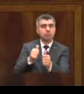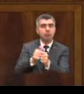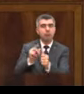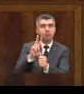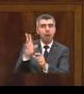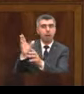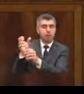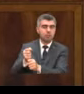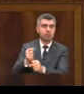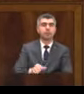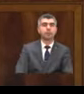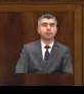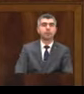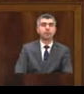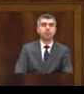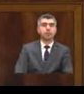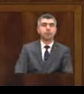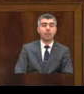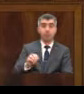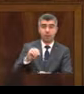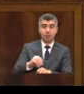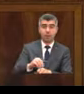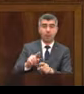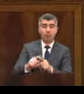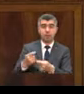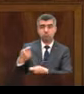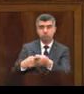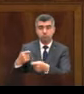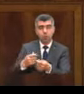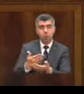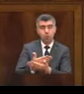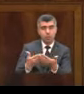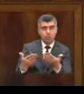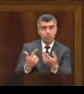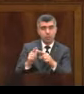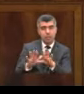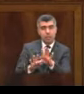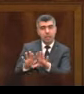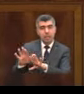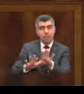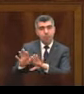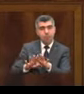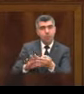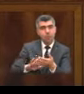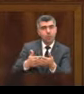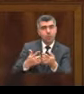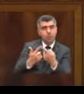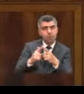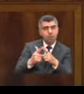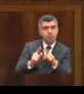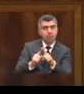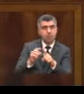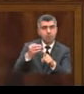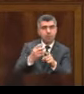السادس نصره الله، أو على مستوى اقتصادي واجتماعي، أو كذلك على مستوى التدابير الصحية وخاصة المتعلقة